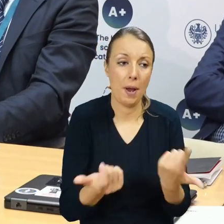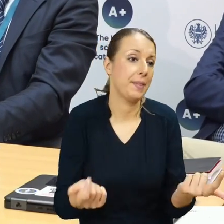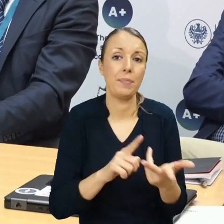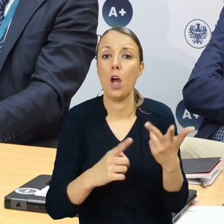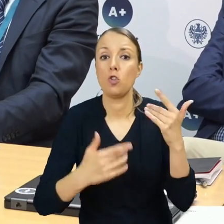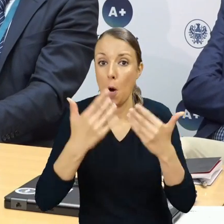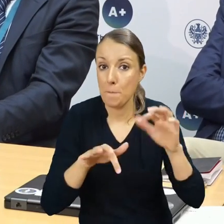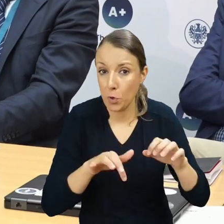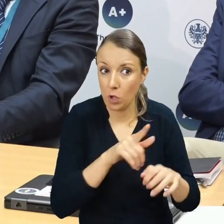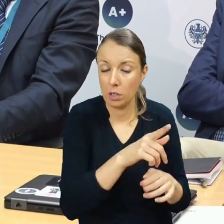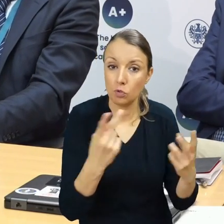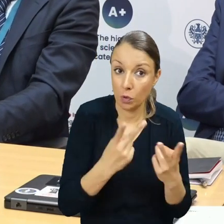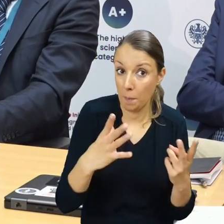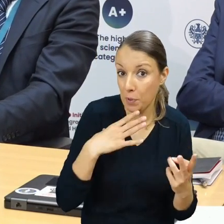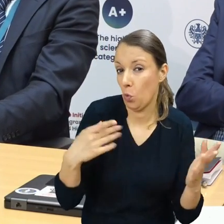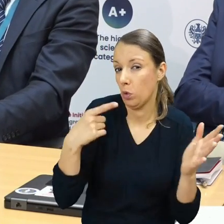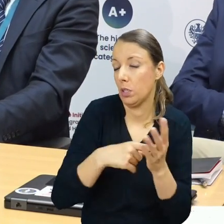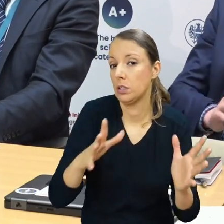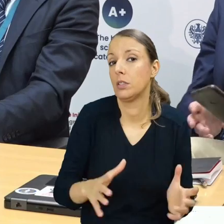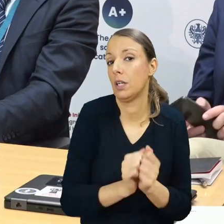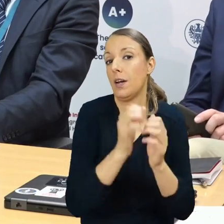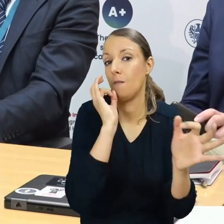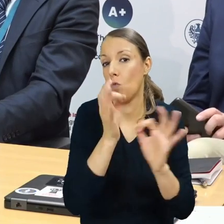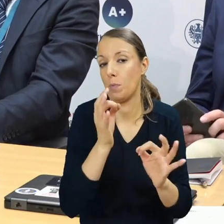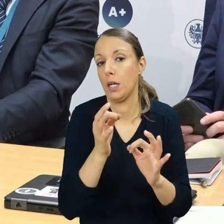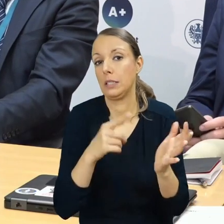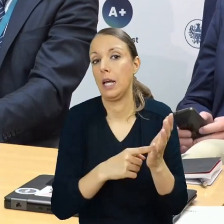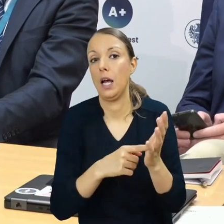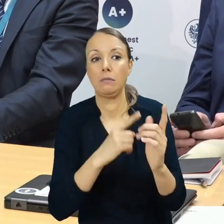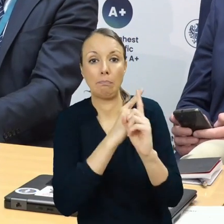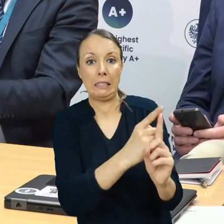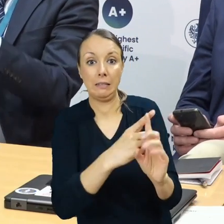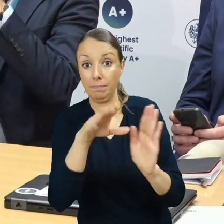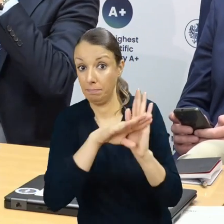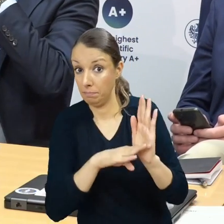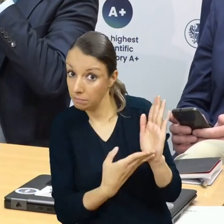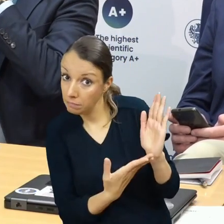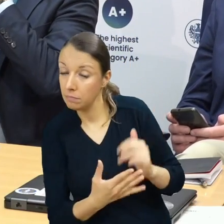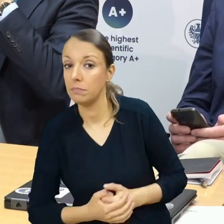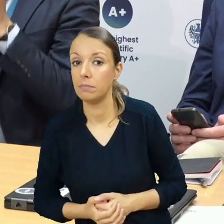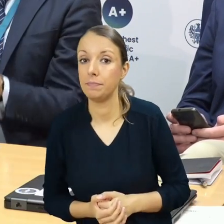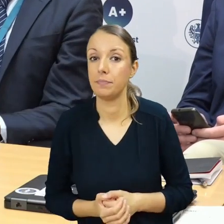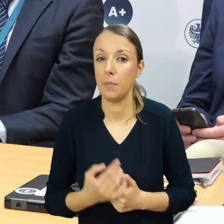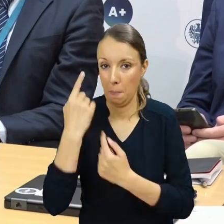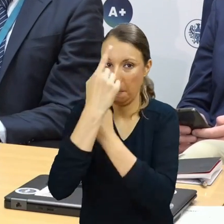celu odnalezienia tej informacji według zadanego kryterium. I myślę, że myśmy wpadli w taką